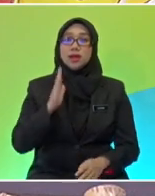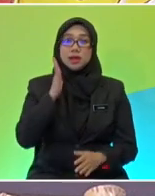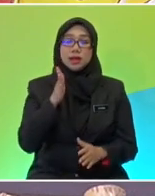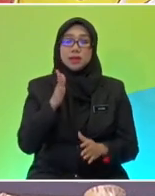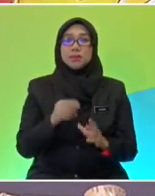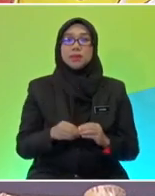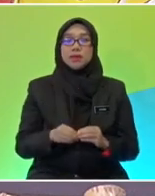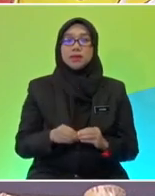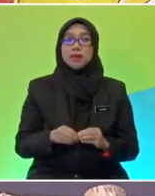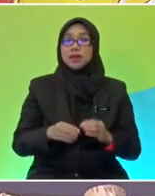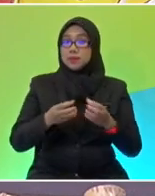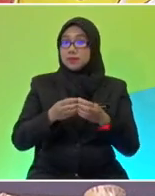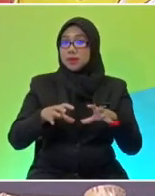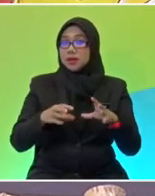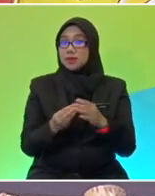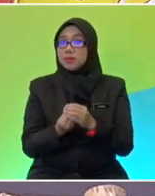Oke